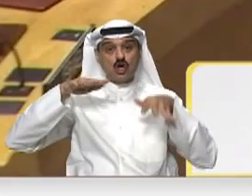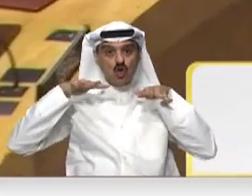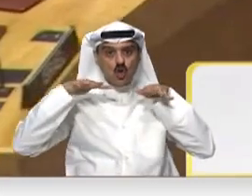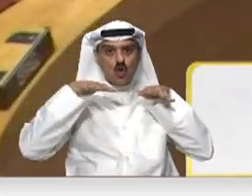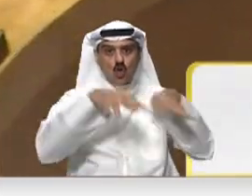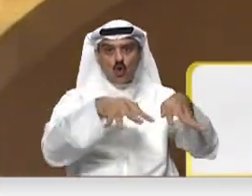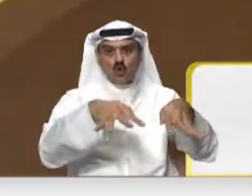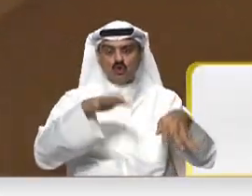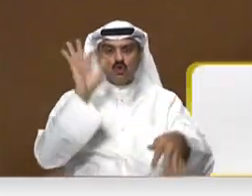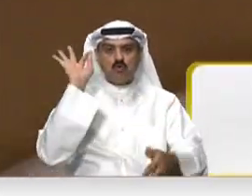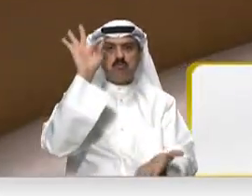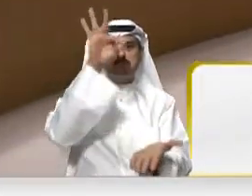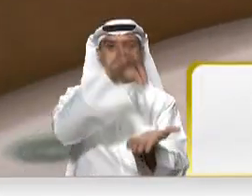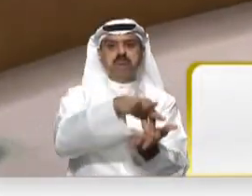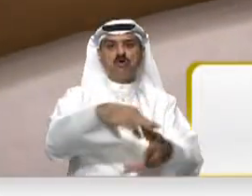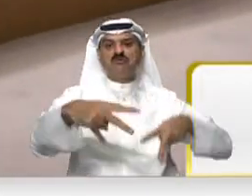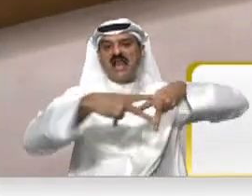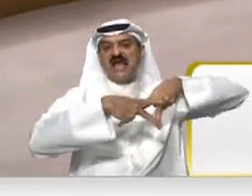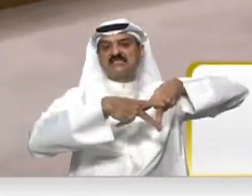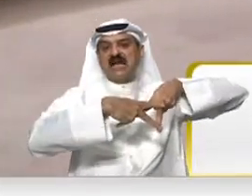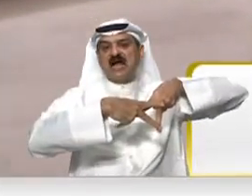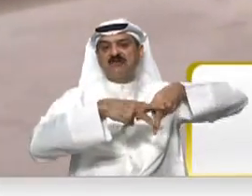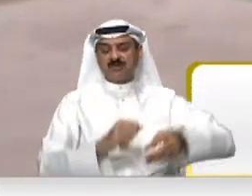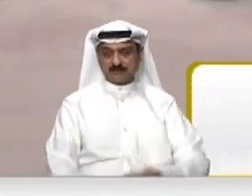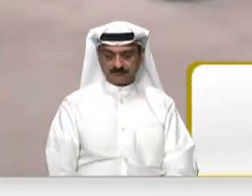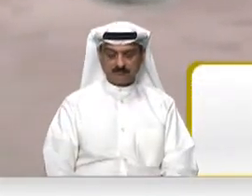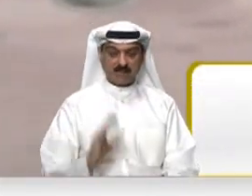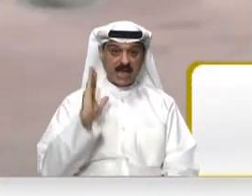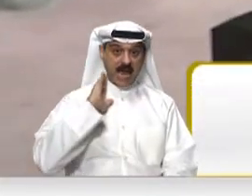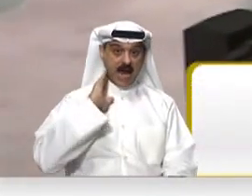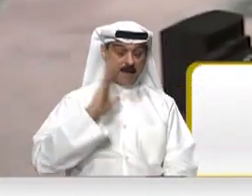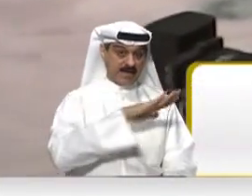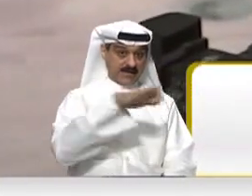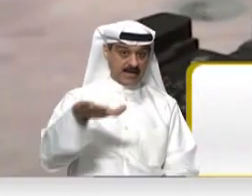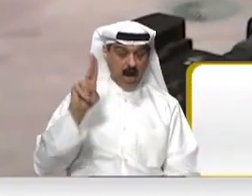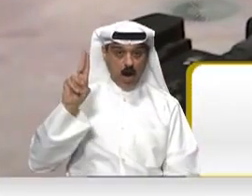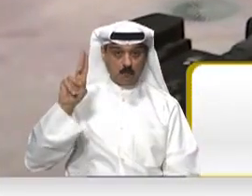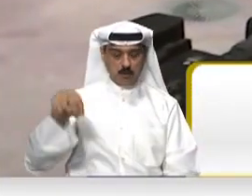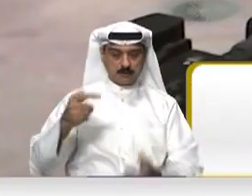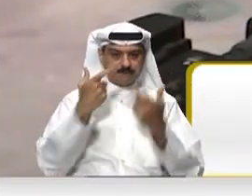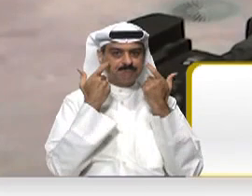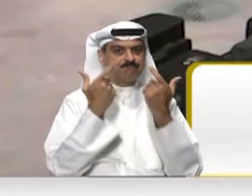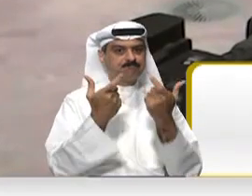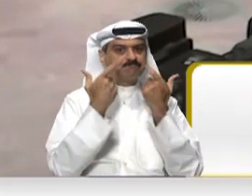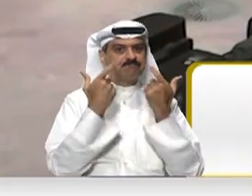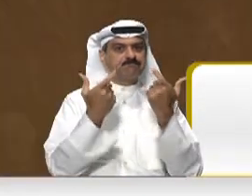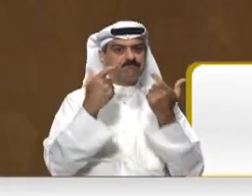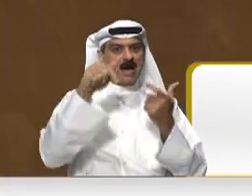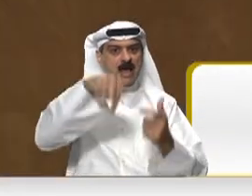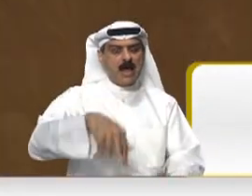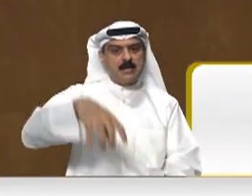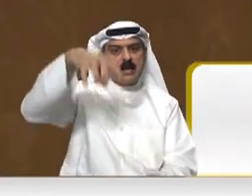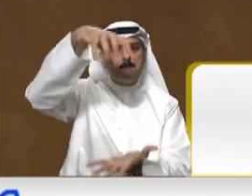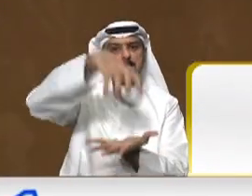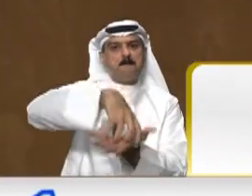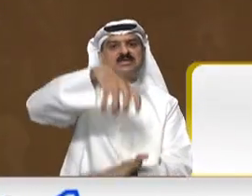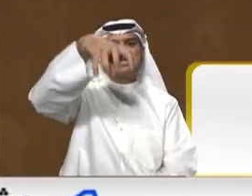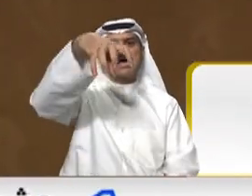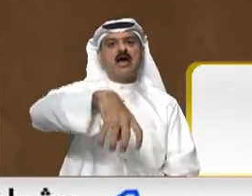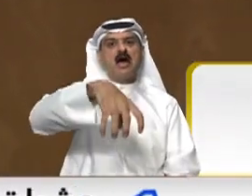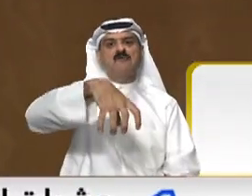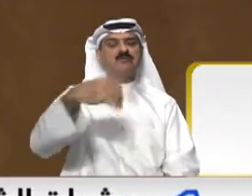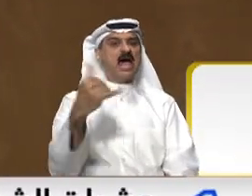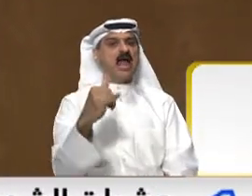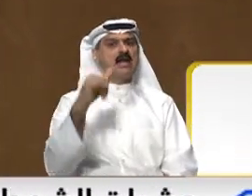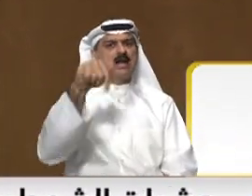الاحتلال الاسرائيلي حيث حذر الامين العام للامم المتحده انطونيو غوتيرش من ان منطقه الشرق الاوسط على